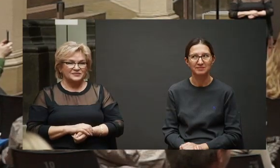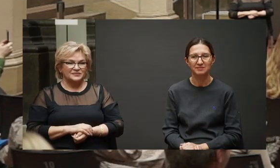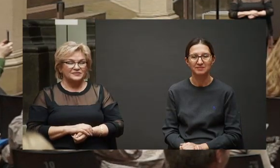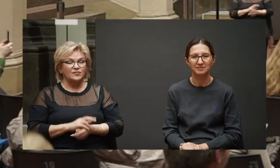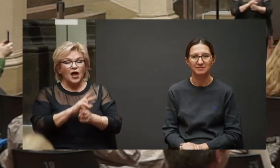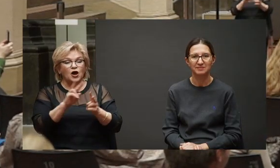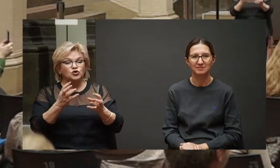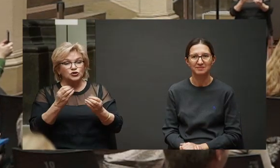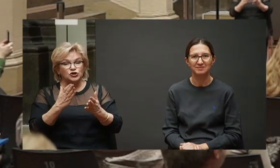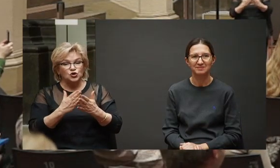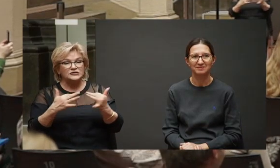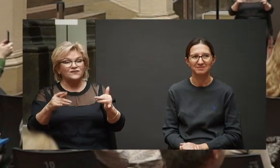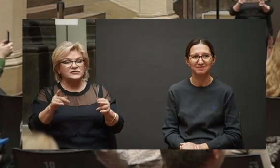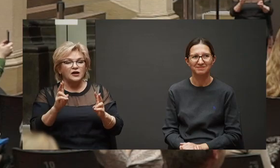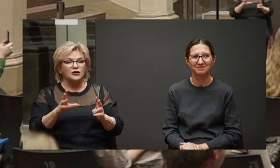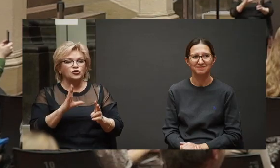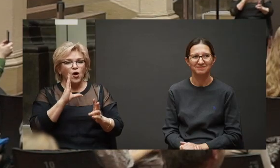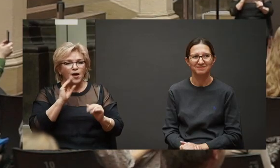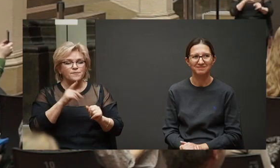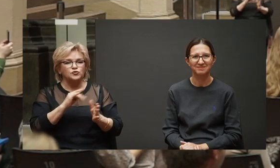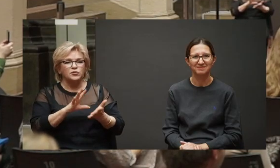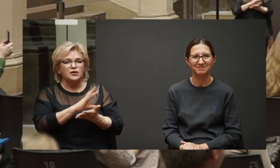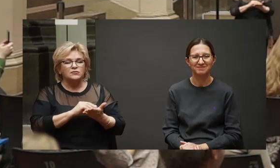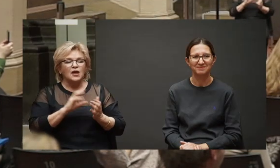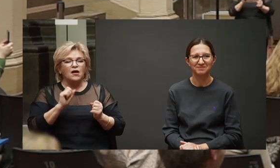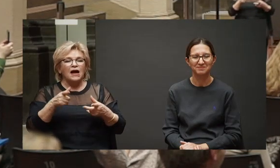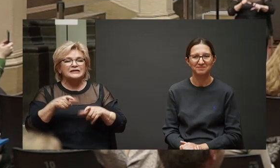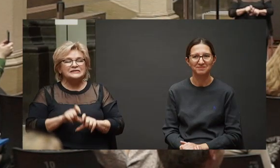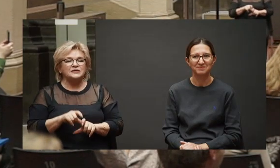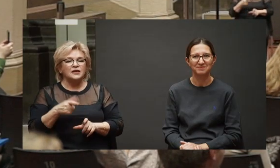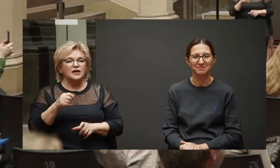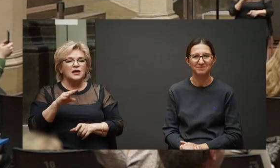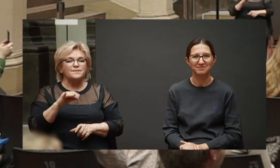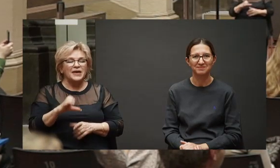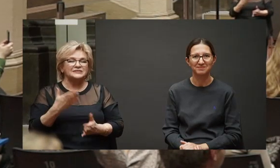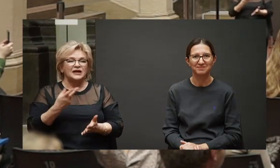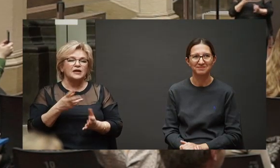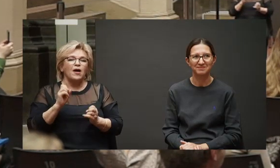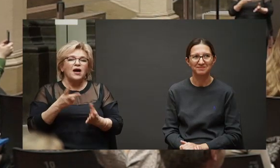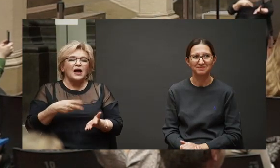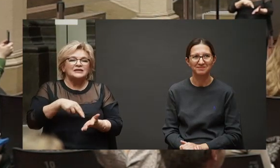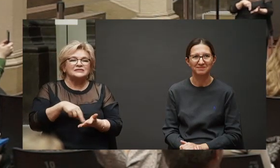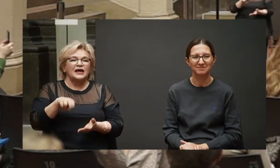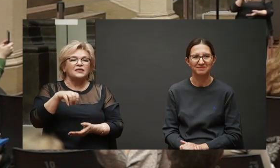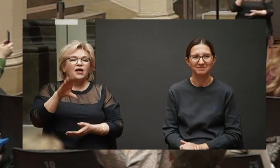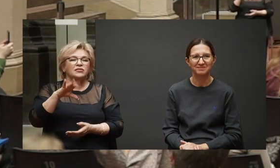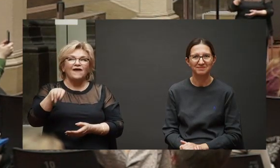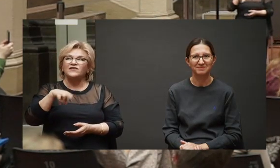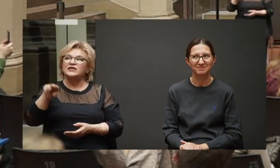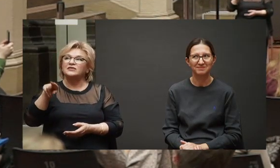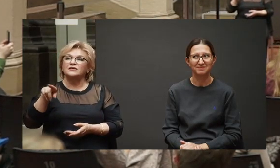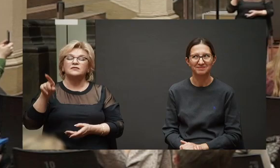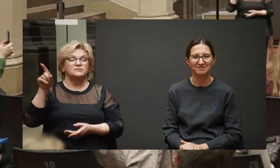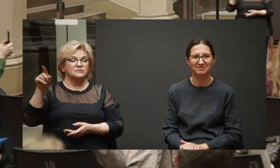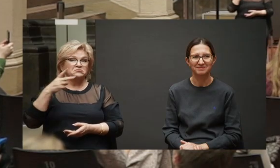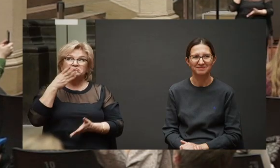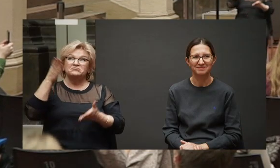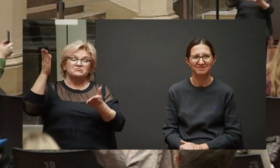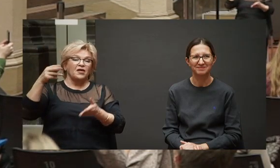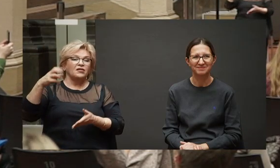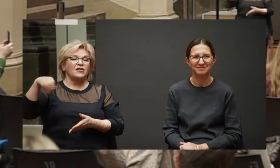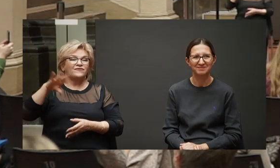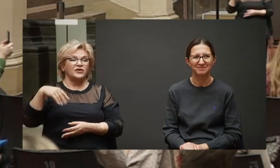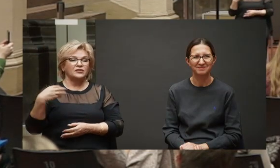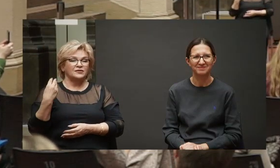Кто-нибудь есть еще в зале, кто готов повторить, как сидит Гермес или как стоит Давид? Вот Давид у нас перед глазами стоит,